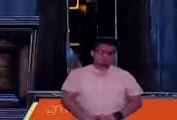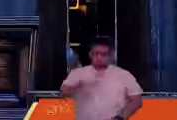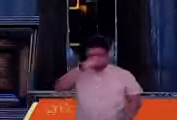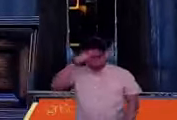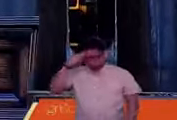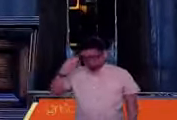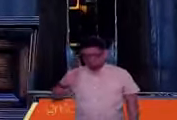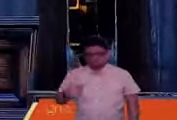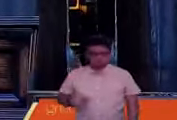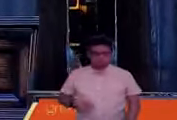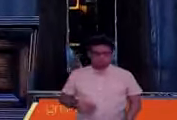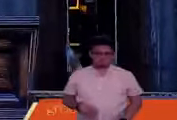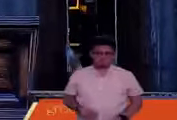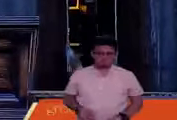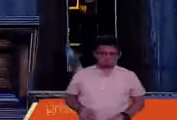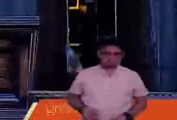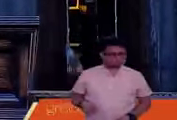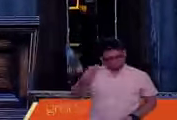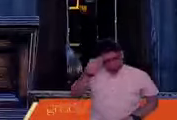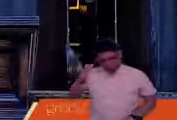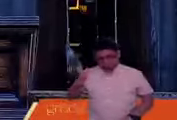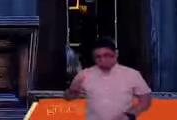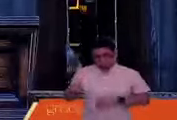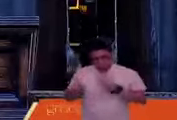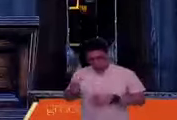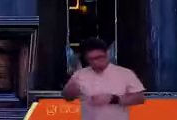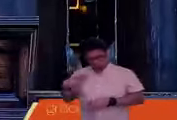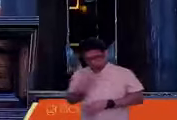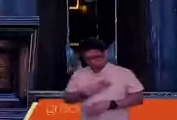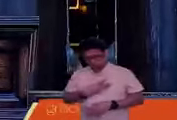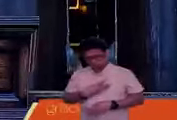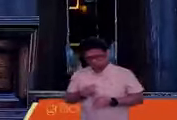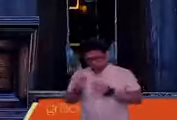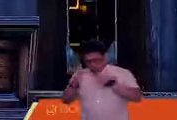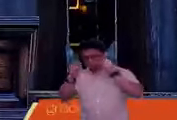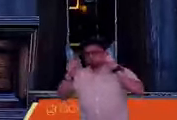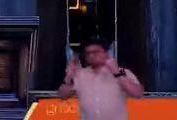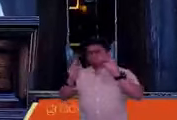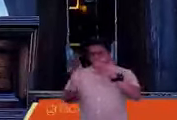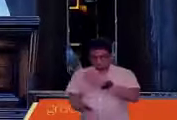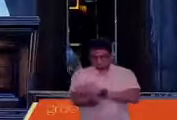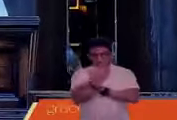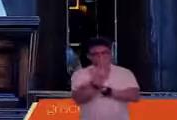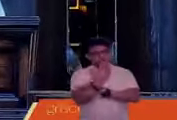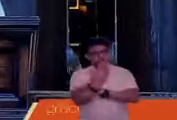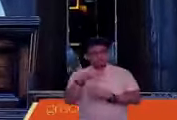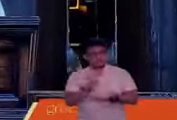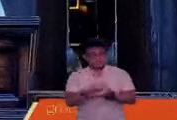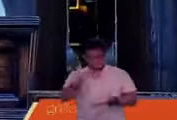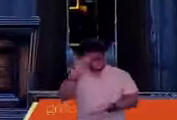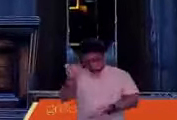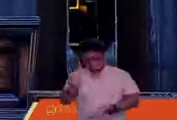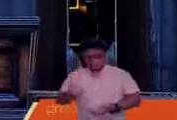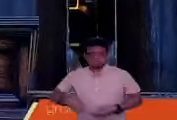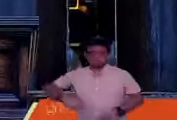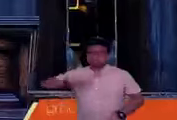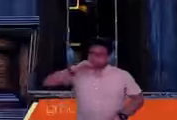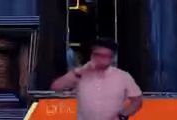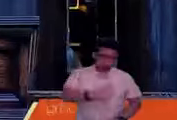Kay di ka kabalo kung kamata ka ugma. Mga kaigsunan, maubitaw na ayaw